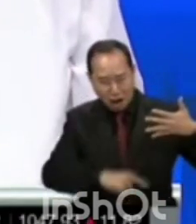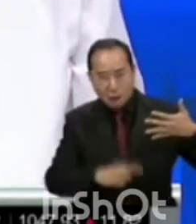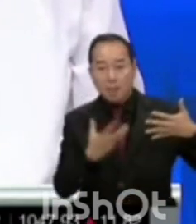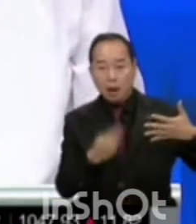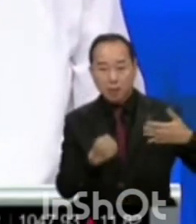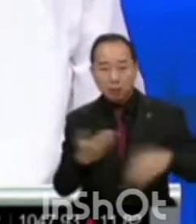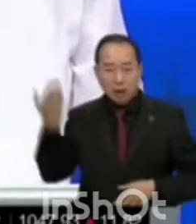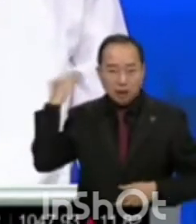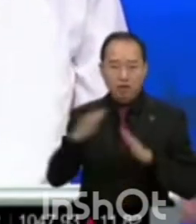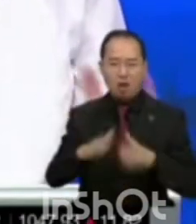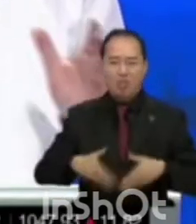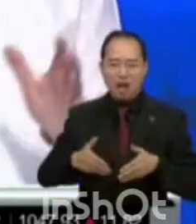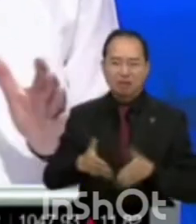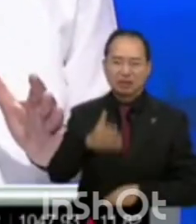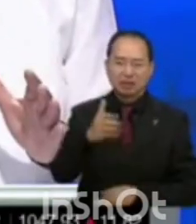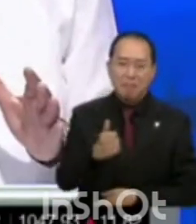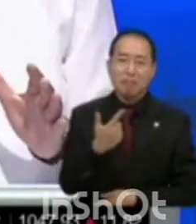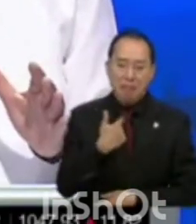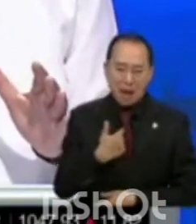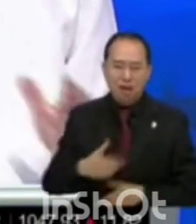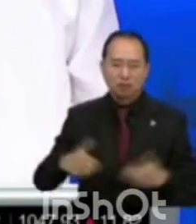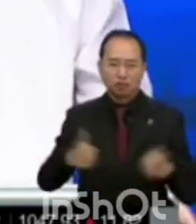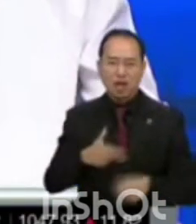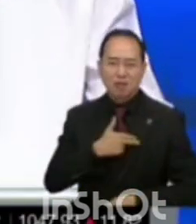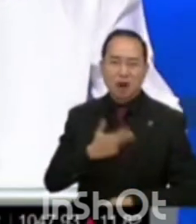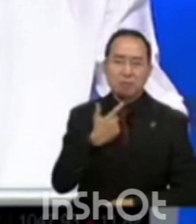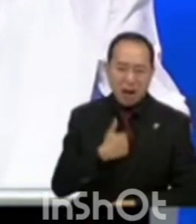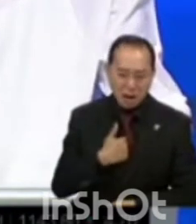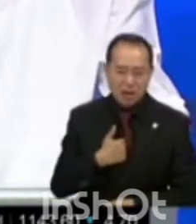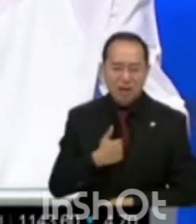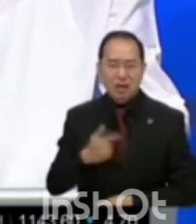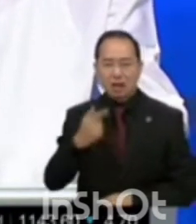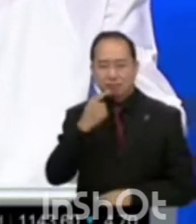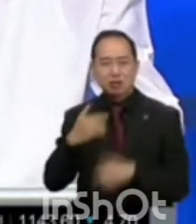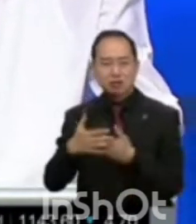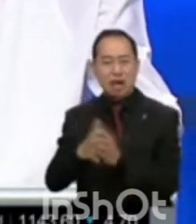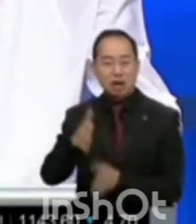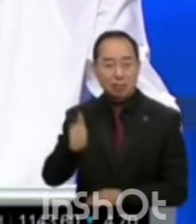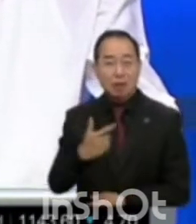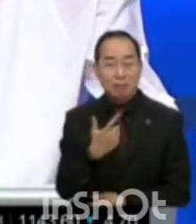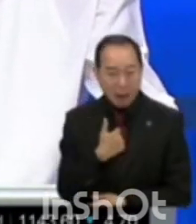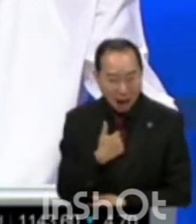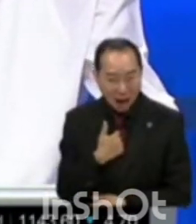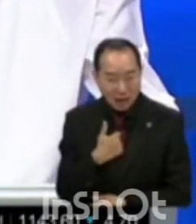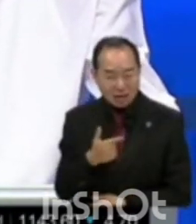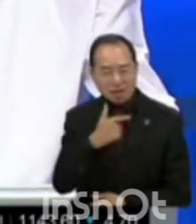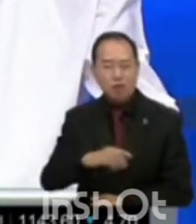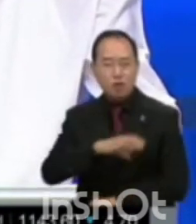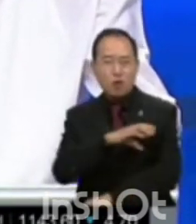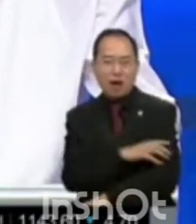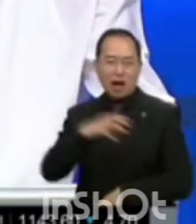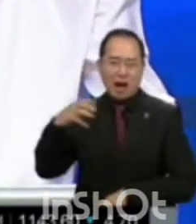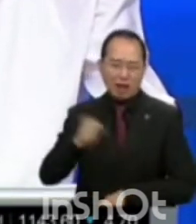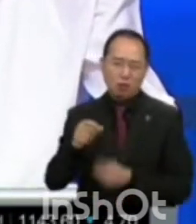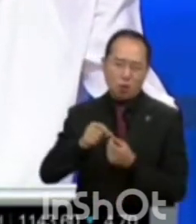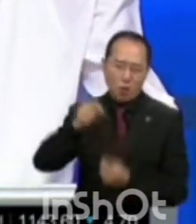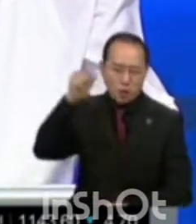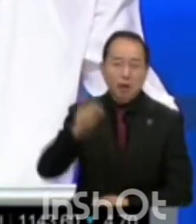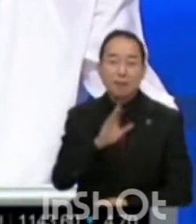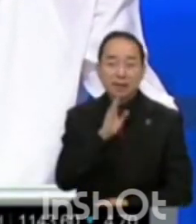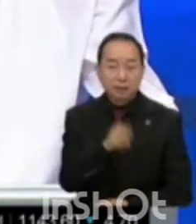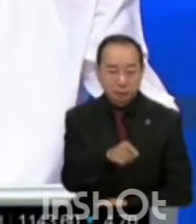전남지사로 또 국회의원으로 또 당대표로 또 책임 총리로 엄청난 많은 권한을 가지고 오랫동안 일하셨는데